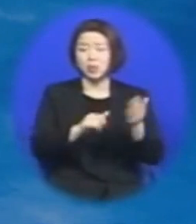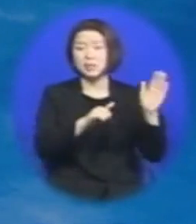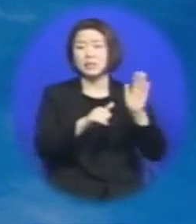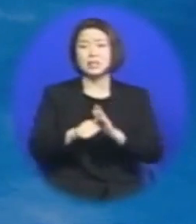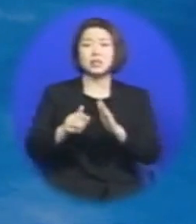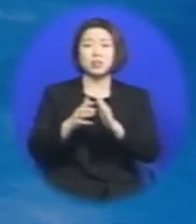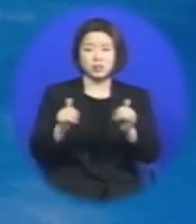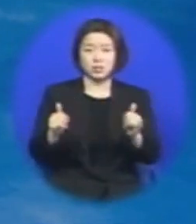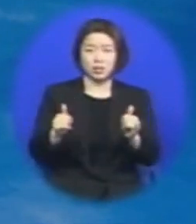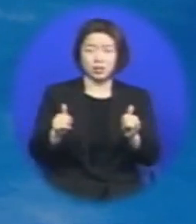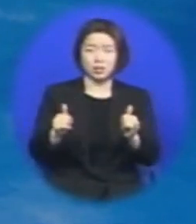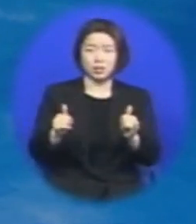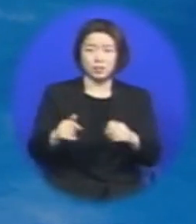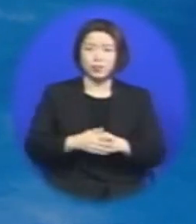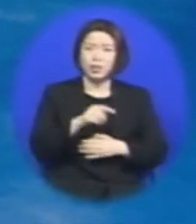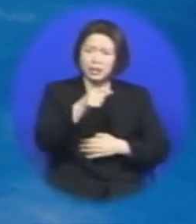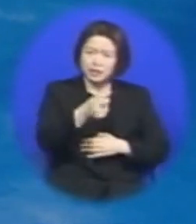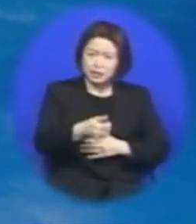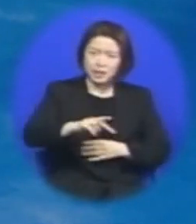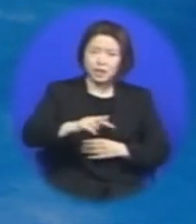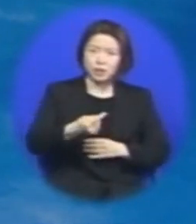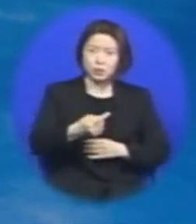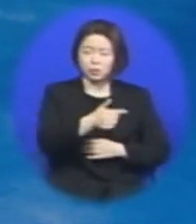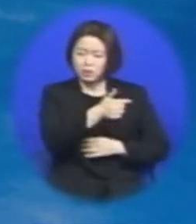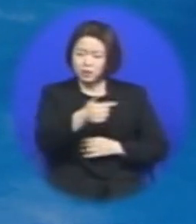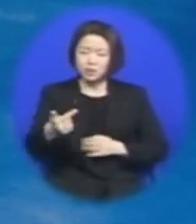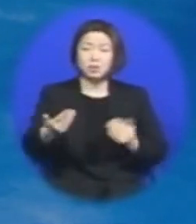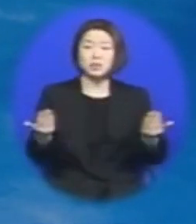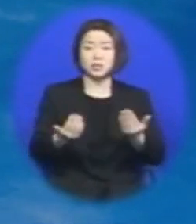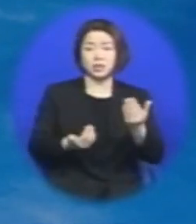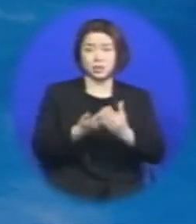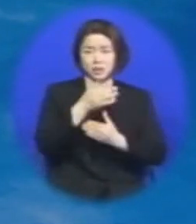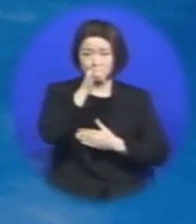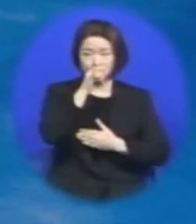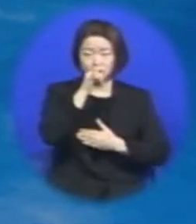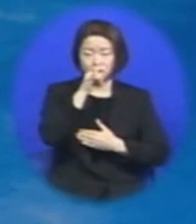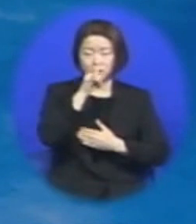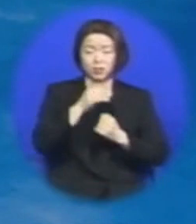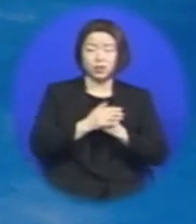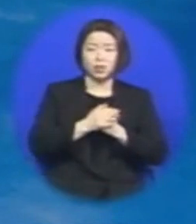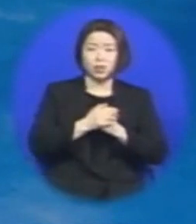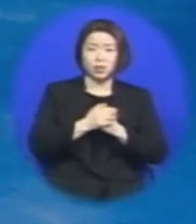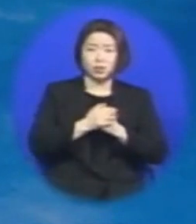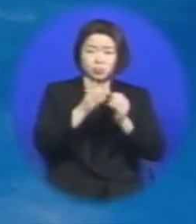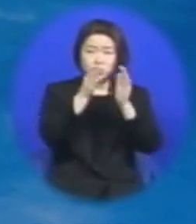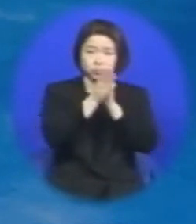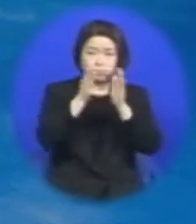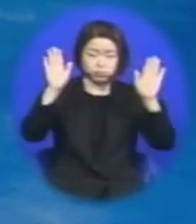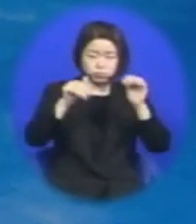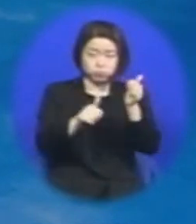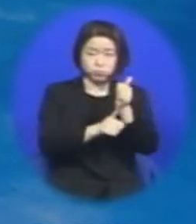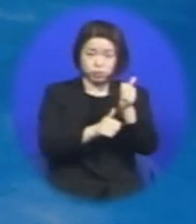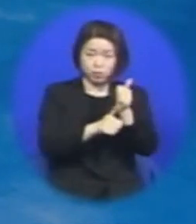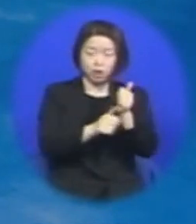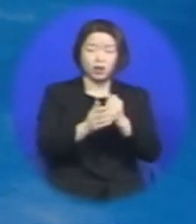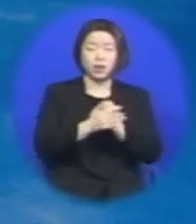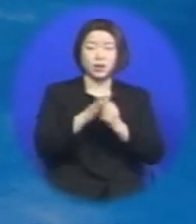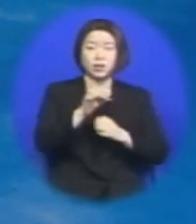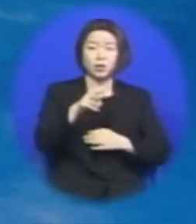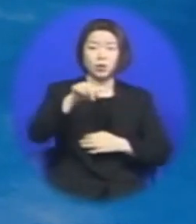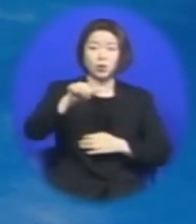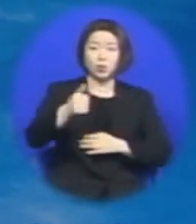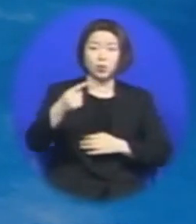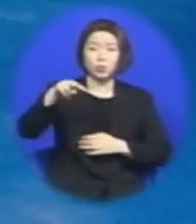실격잖아 작아도 큰 일이 있습니다 여호수아는 아이성 전투에서